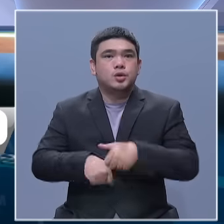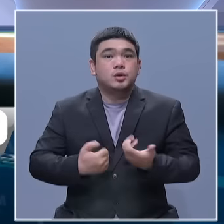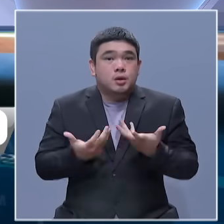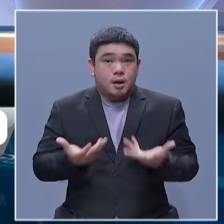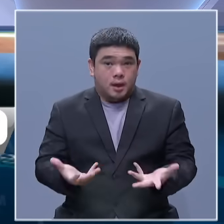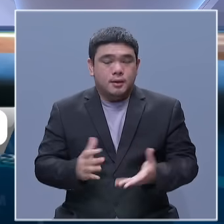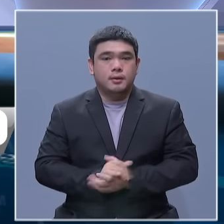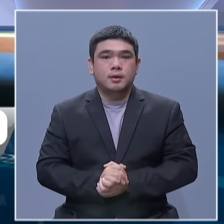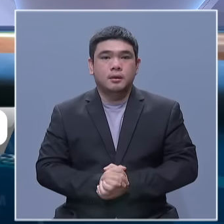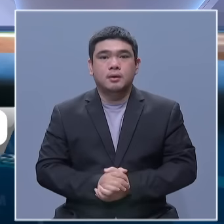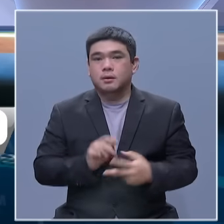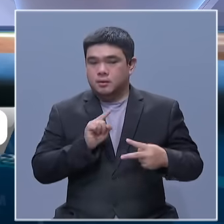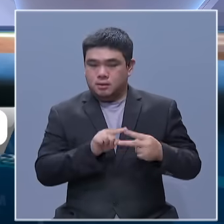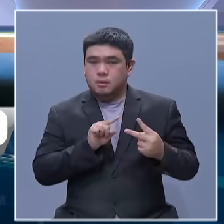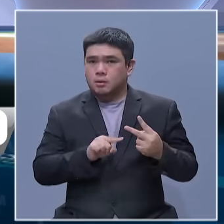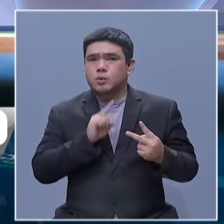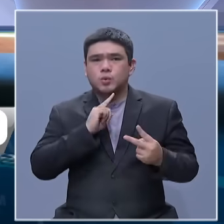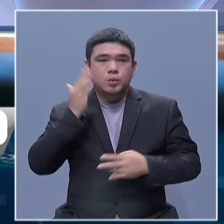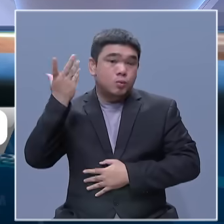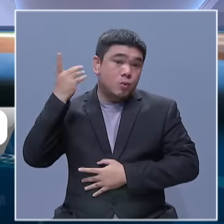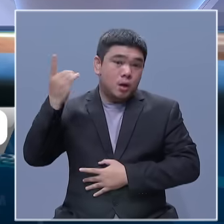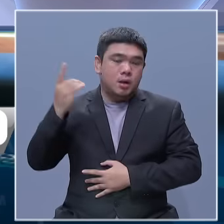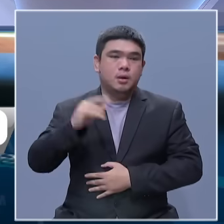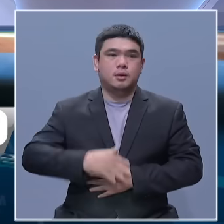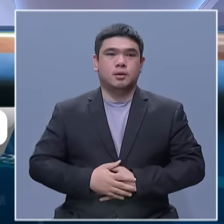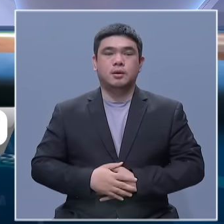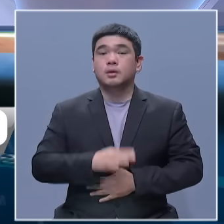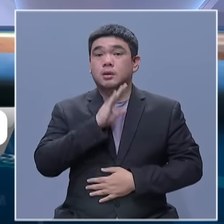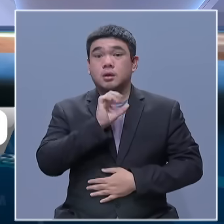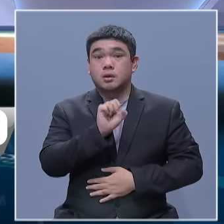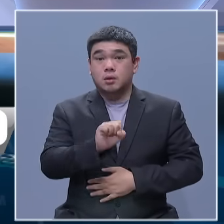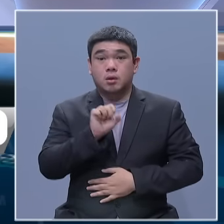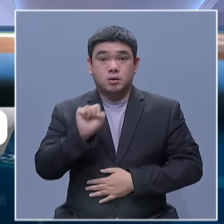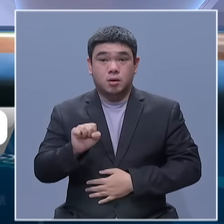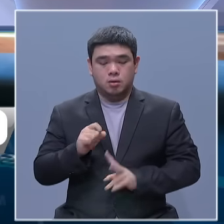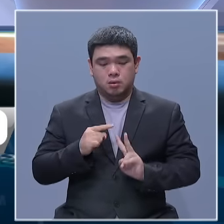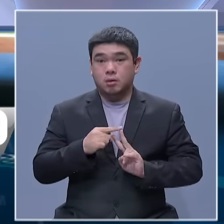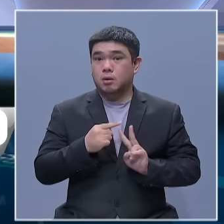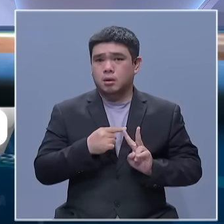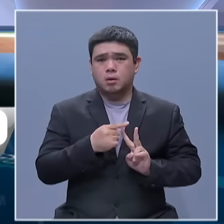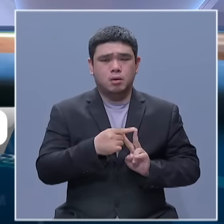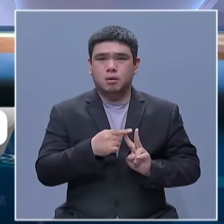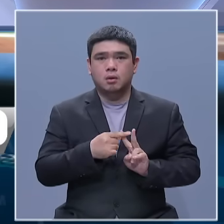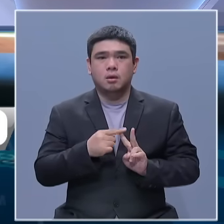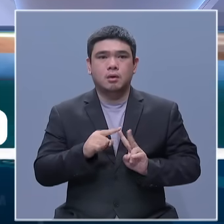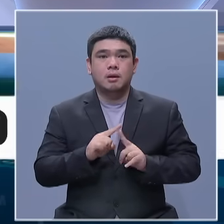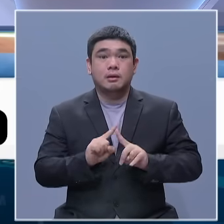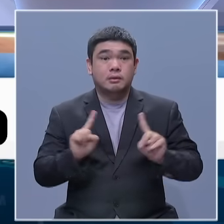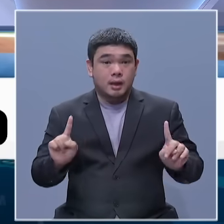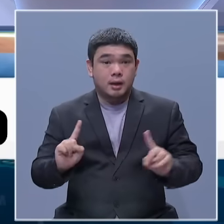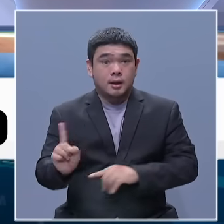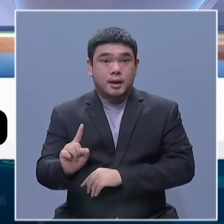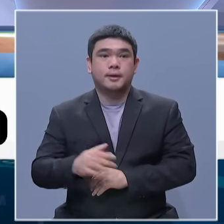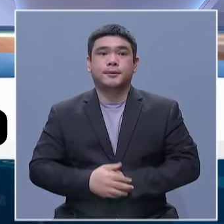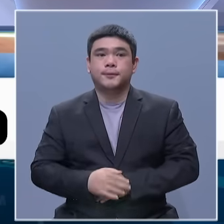ไงนะคะ ครับ ปรากฏว่าคุณผู้ชมเมื่อวานนี้เนี่ยสำหรับส.ส.ทั้งสองคนผลออกมาต้องบอกว่าต่างกัน ครับ